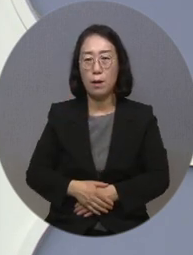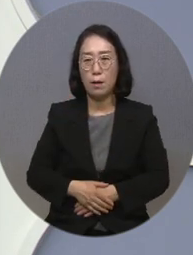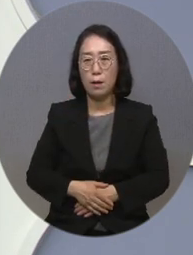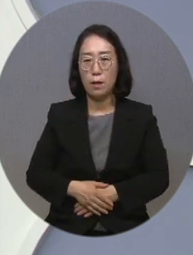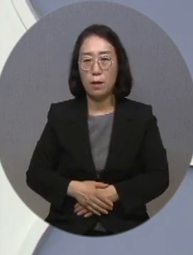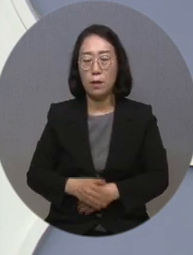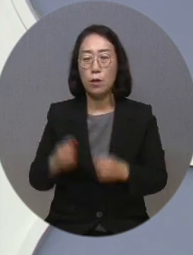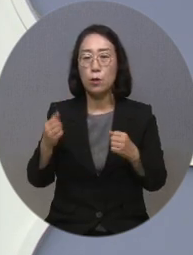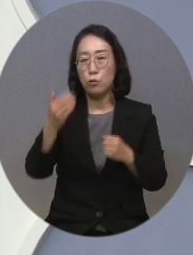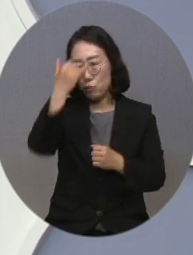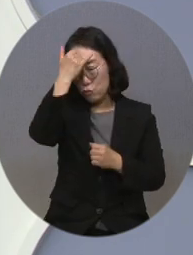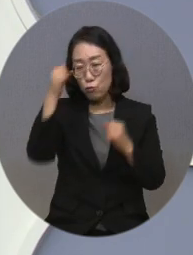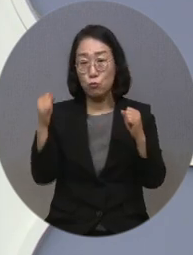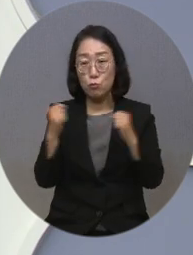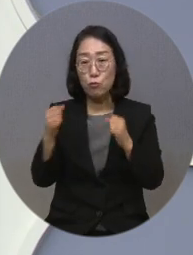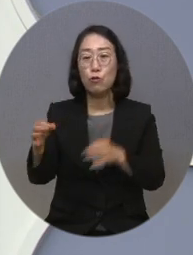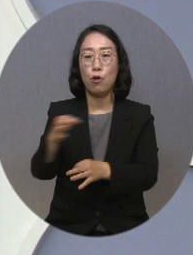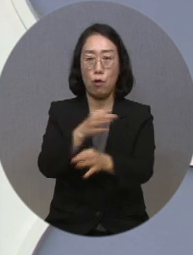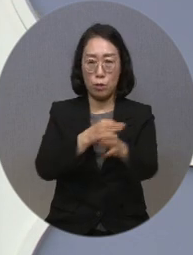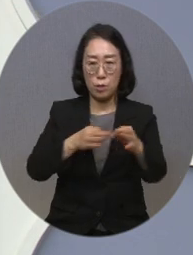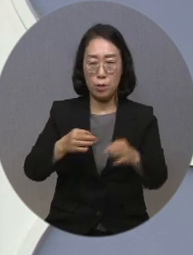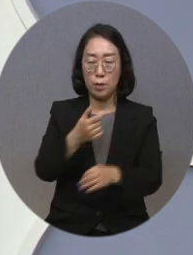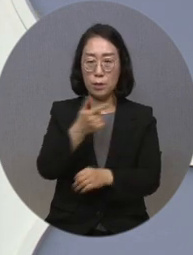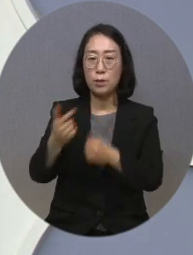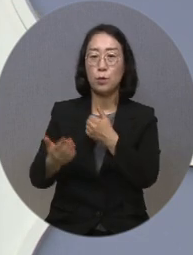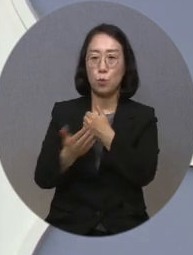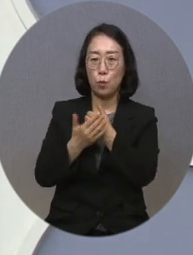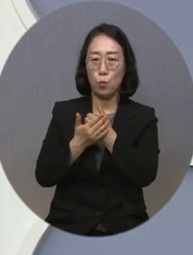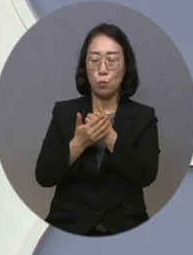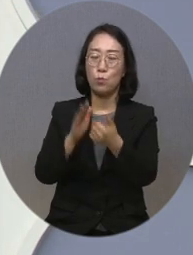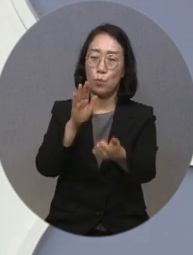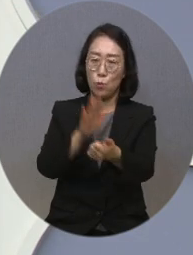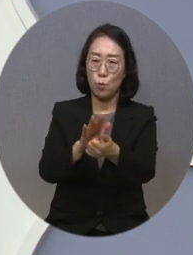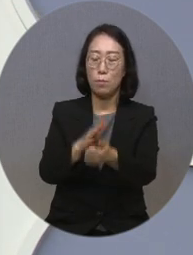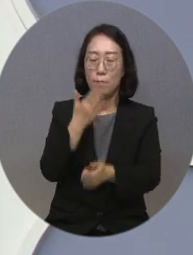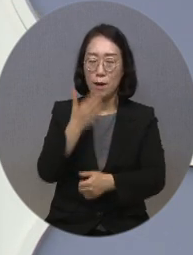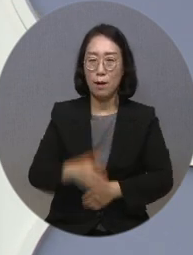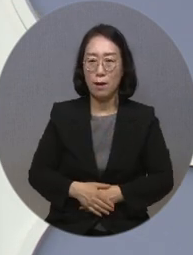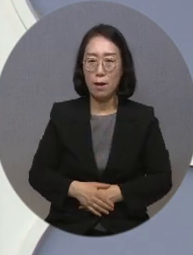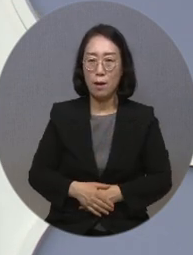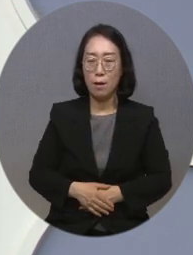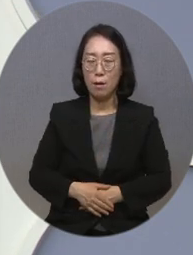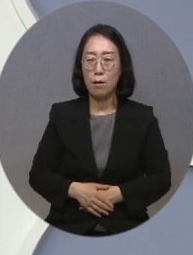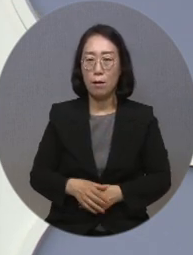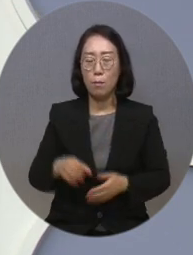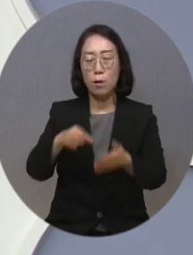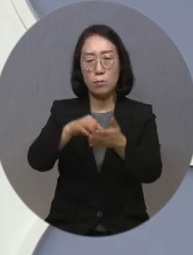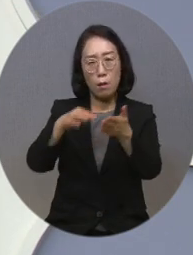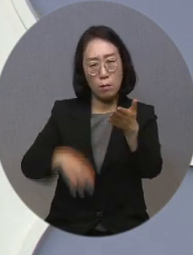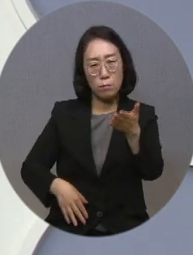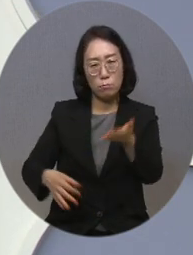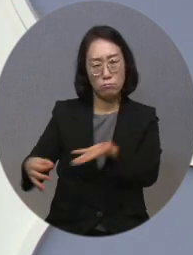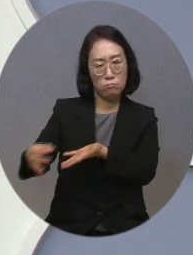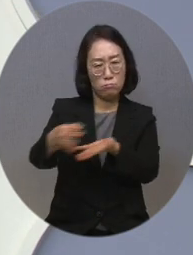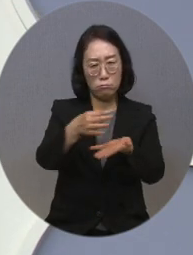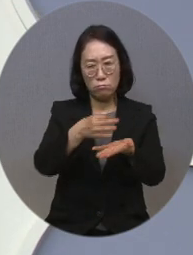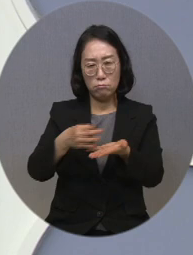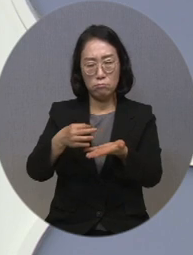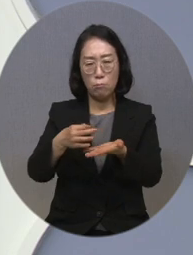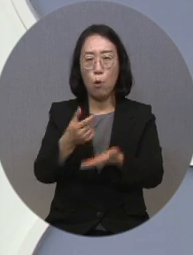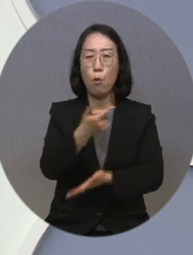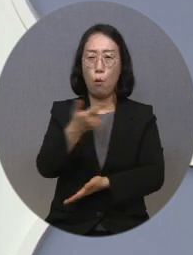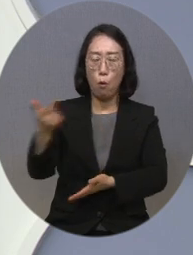경제에 굉장한 큰 도움을 주고 있다. 아마 그 지방 소득세만 해도 뭐 수백억이 들어올 걸요. 예,